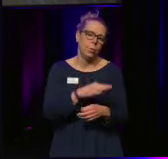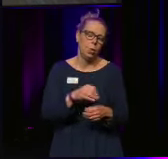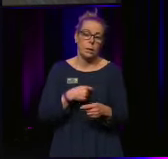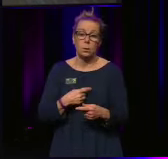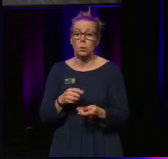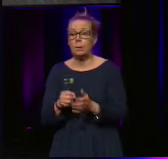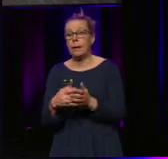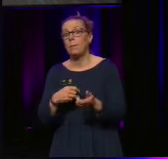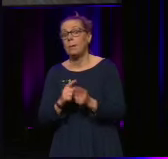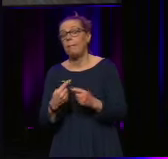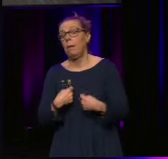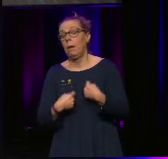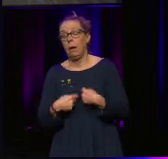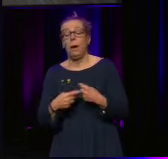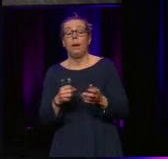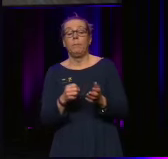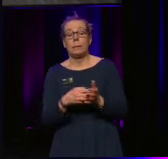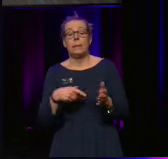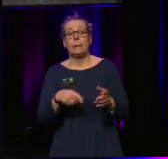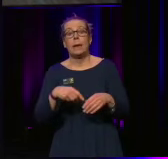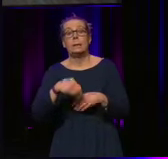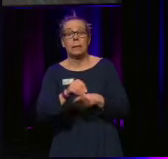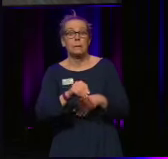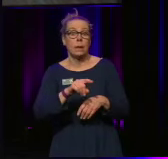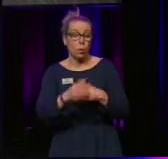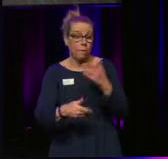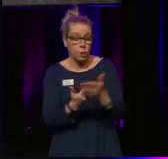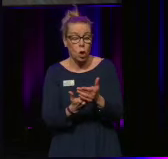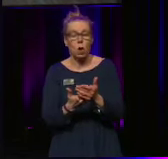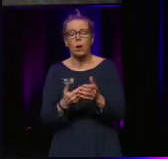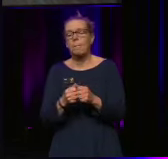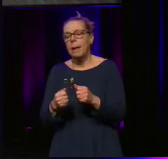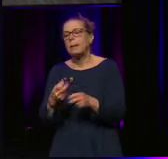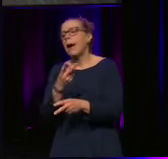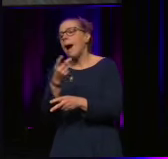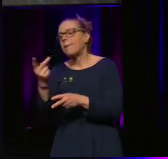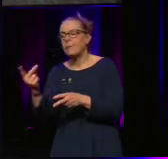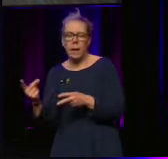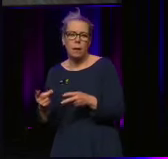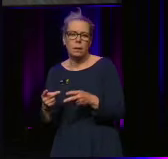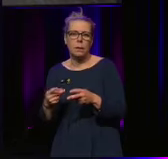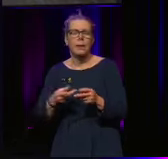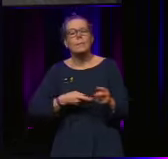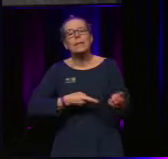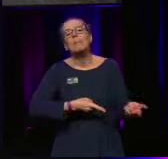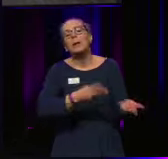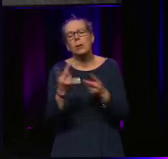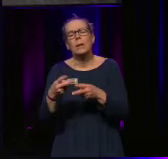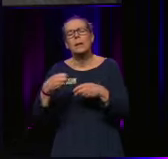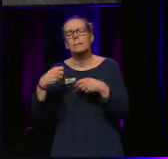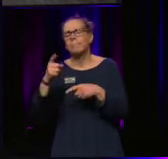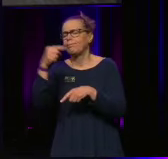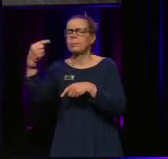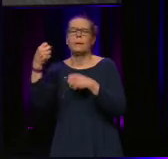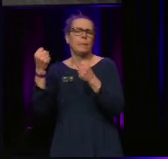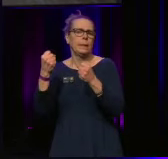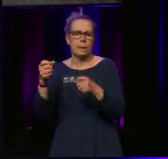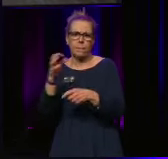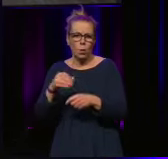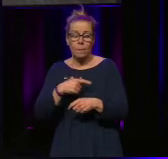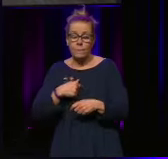att det just där man lägger ett förslag. Medan, precis som Stellan säger, de andra verkligt, för demokratin verkligt centrala frågorna, där kommer vi inte att få